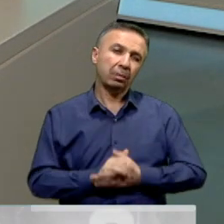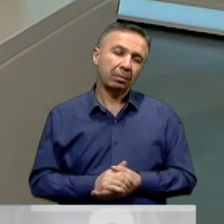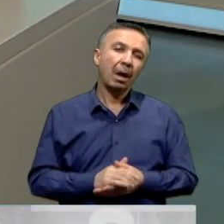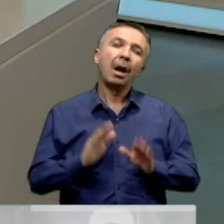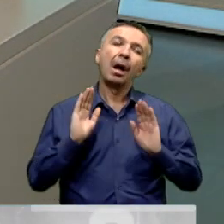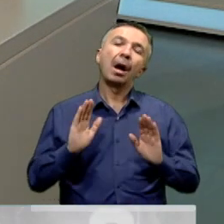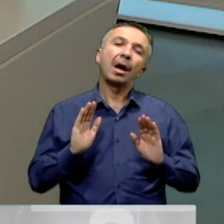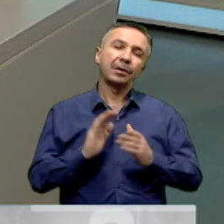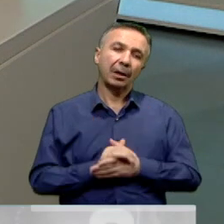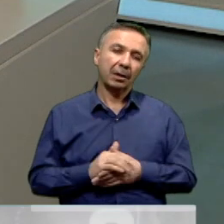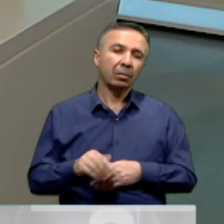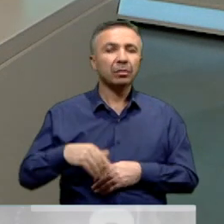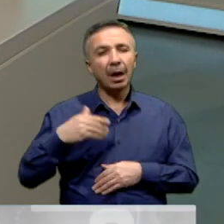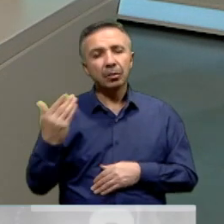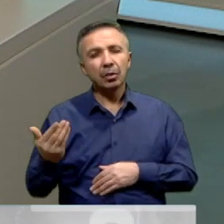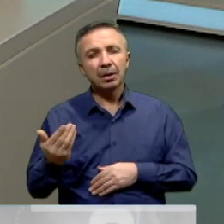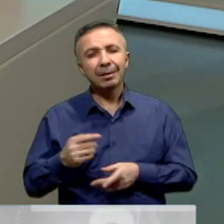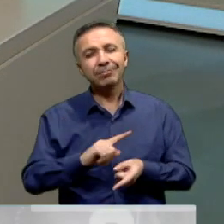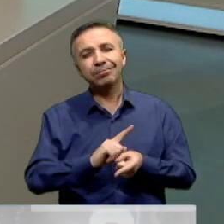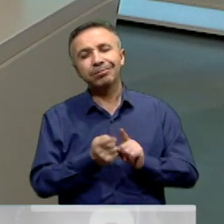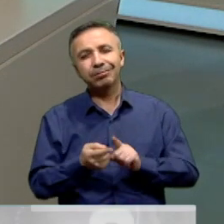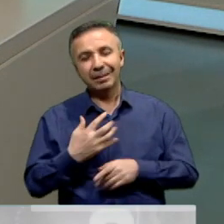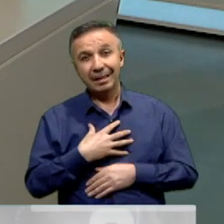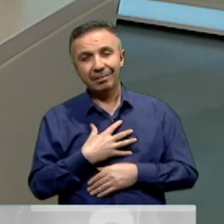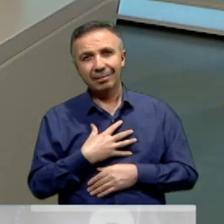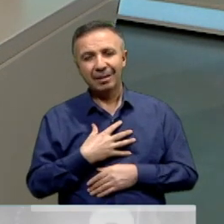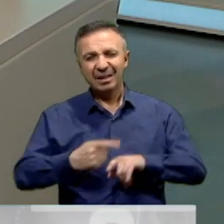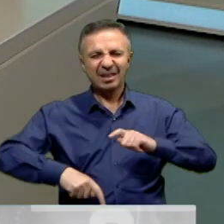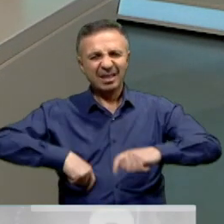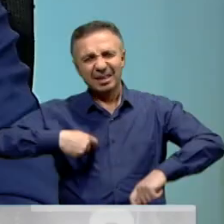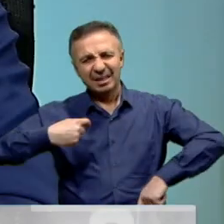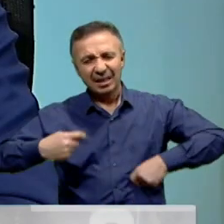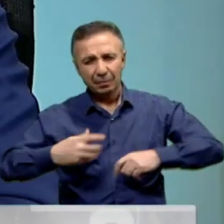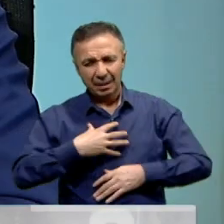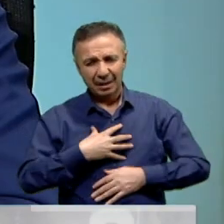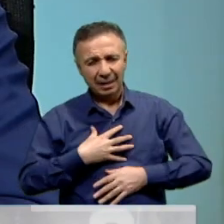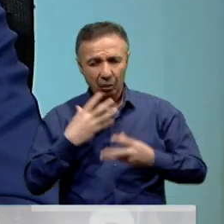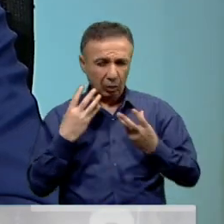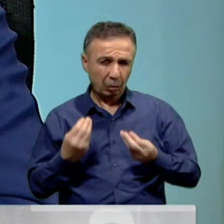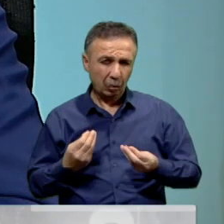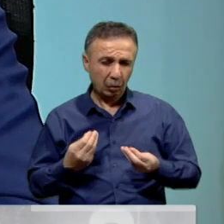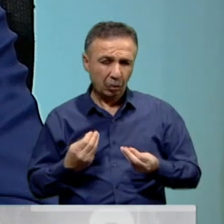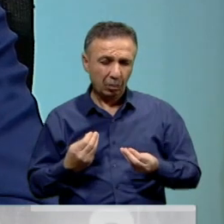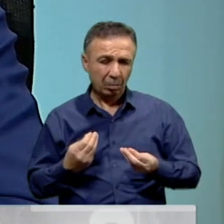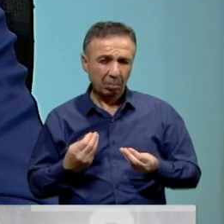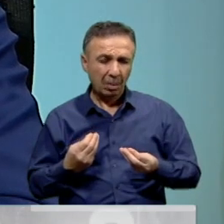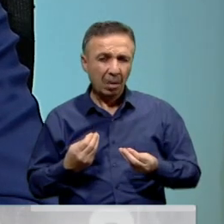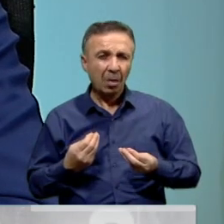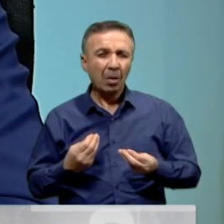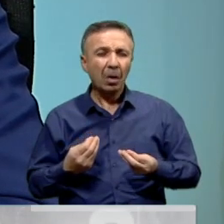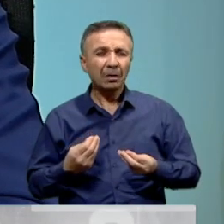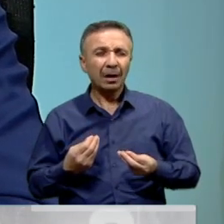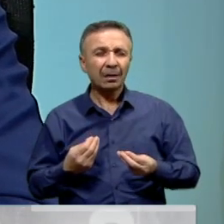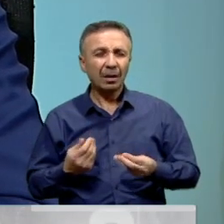Ancak daha sonra bunlar değiştirilmiştir muharref olmuştur tabir caizse onlar yürürlükten